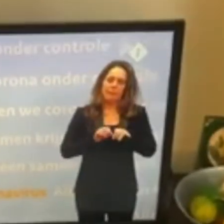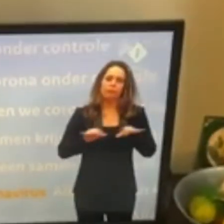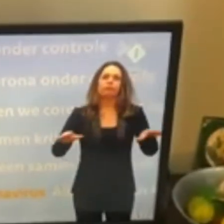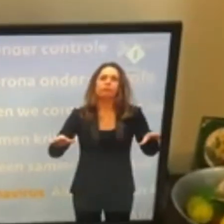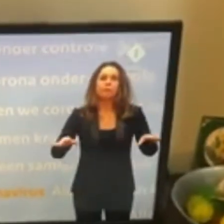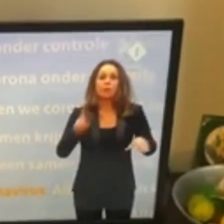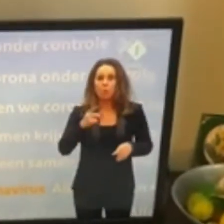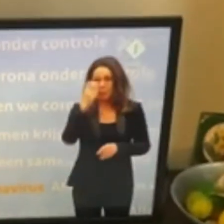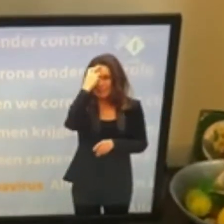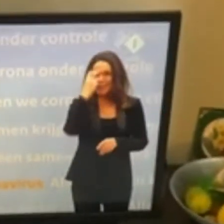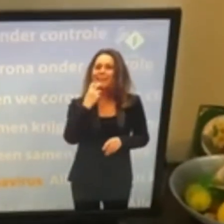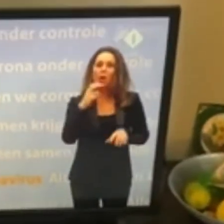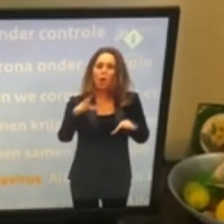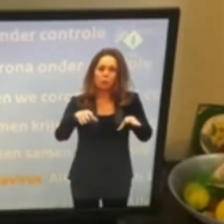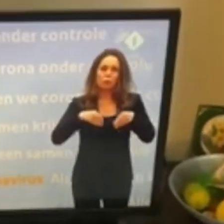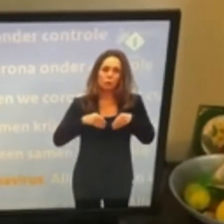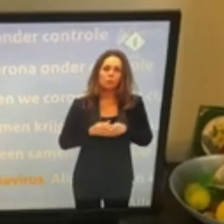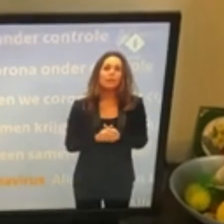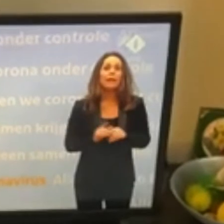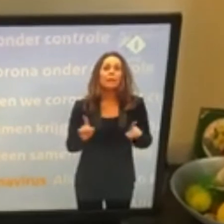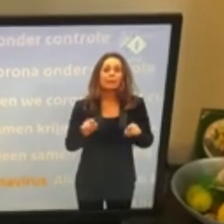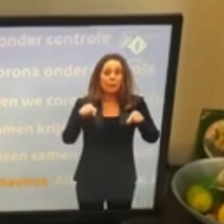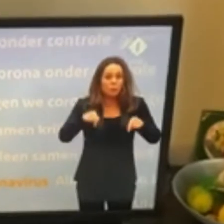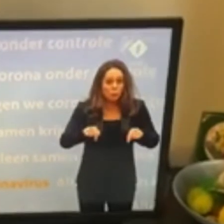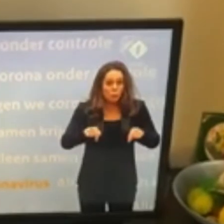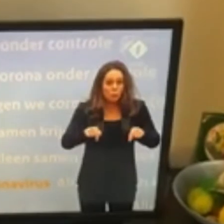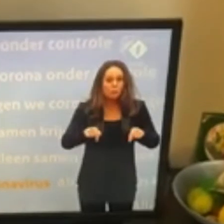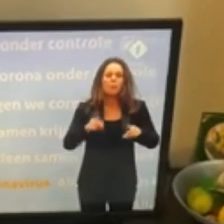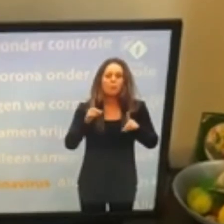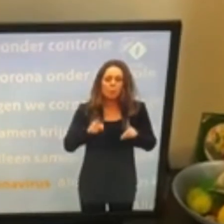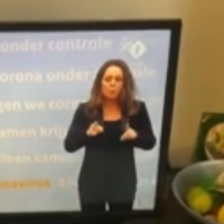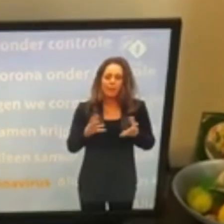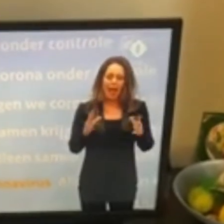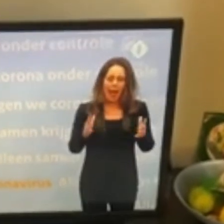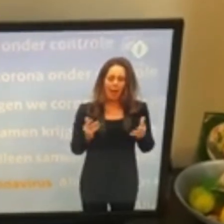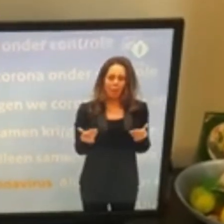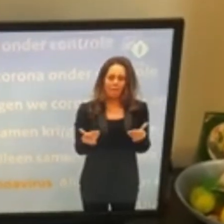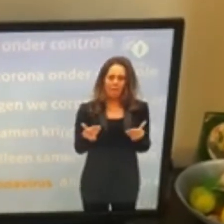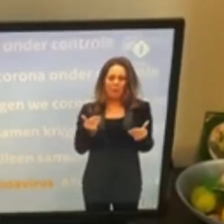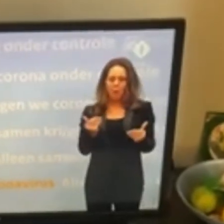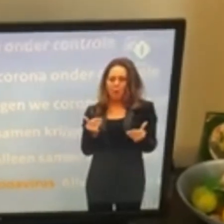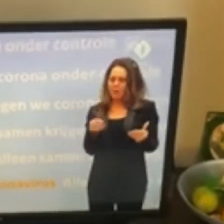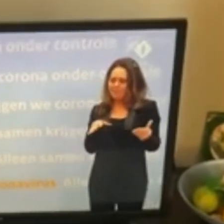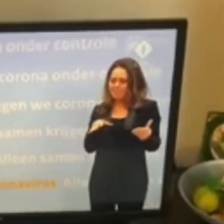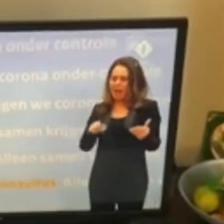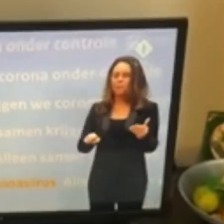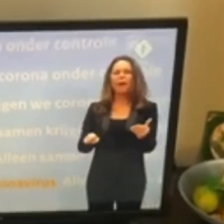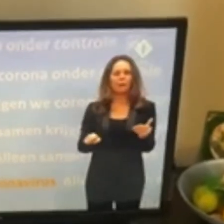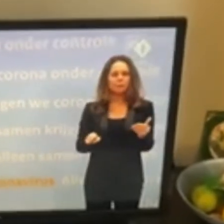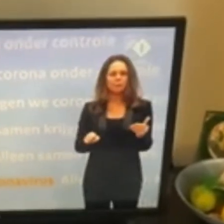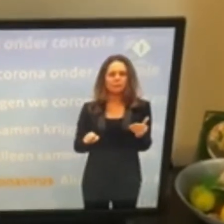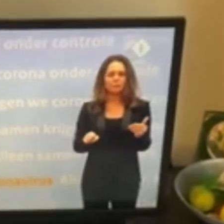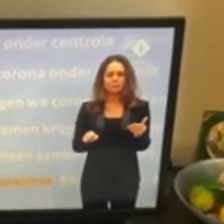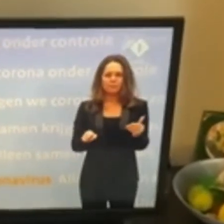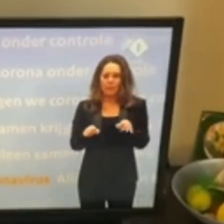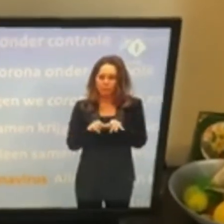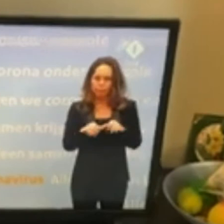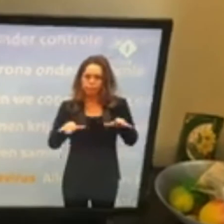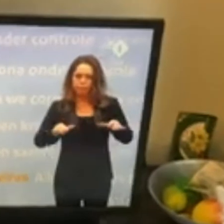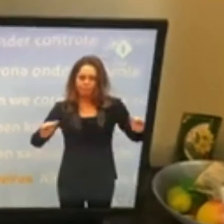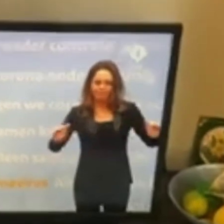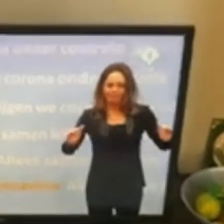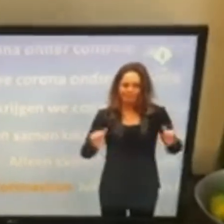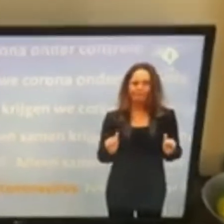het uiterste doen om die derde golf zoveel mogelijk voor te blijven en zo klein mogelijk te houden en